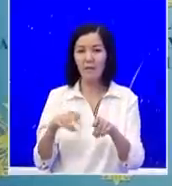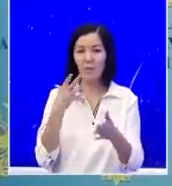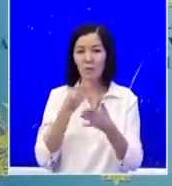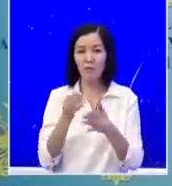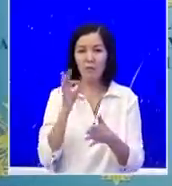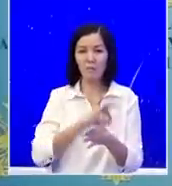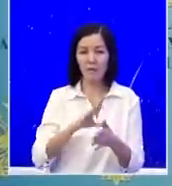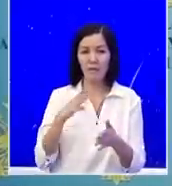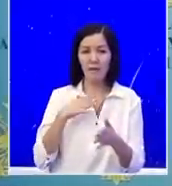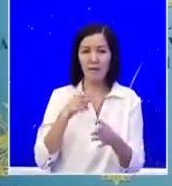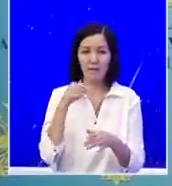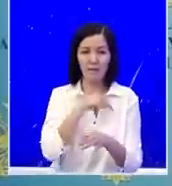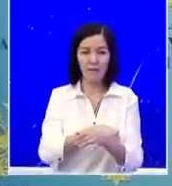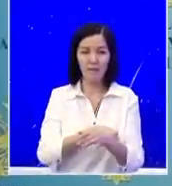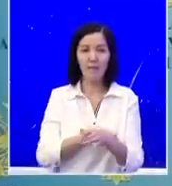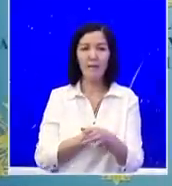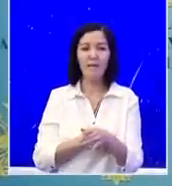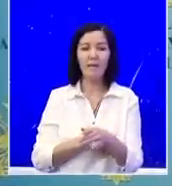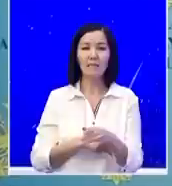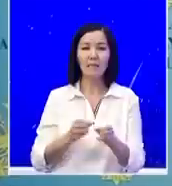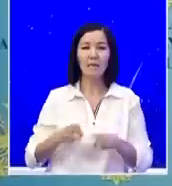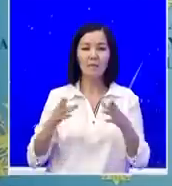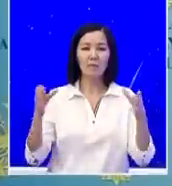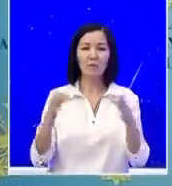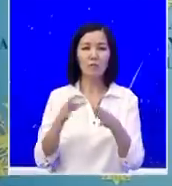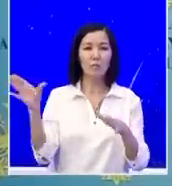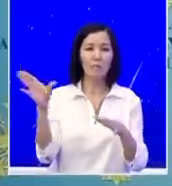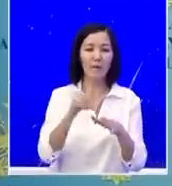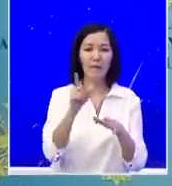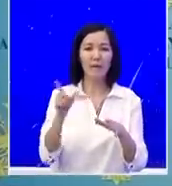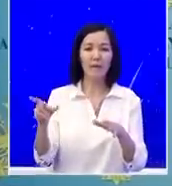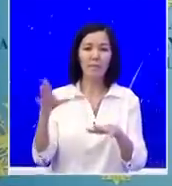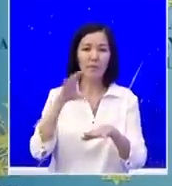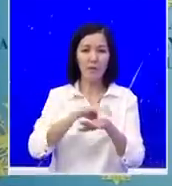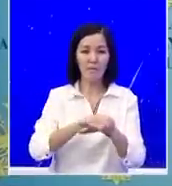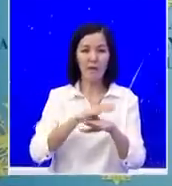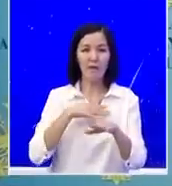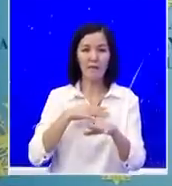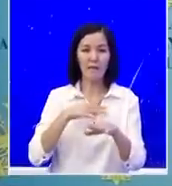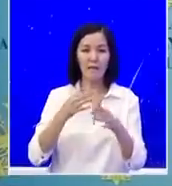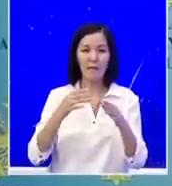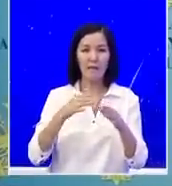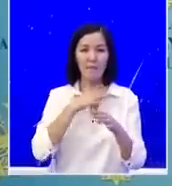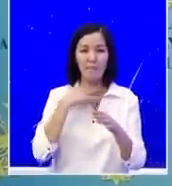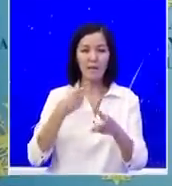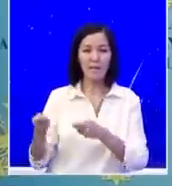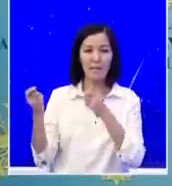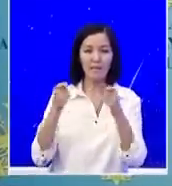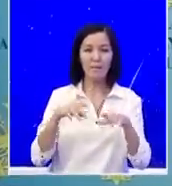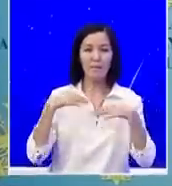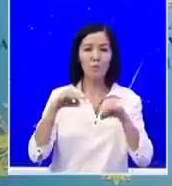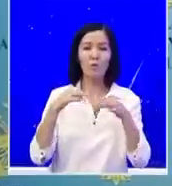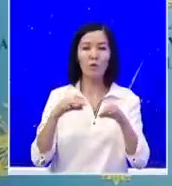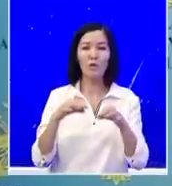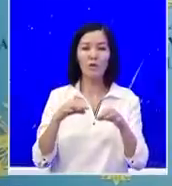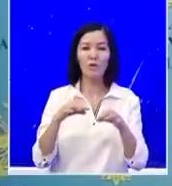қажеттіліктеріне жұмсаған. Қылмыстық топтың барлық қатысушылары қамаққа алынды, ал оларға мал етін тасымалдауға көмектесетін автокөлік